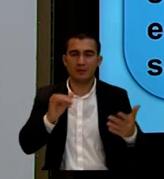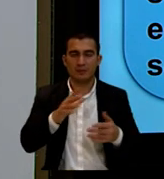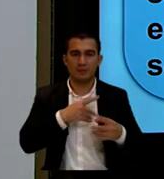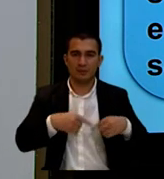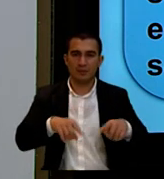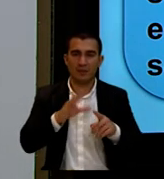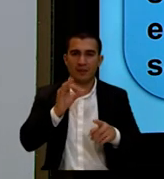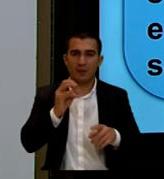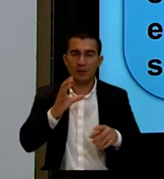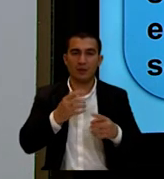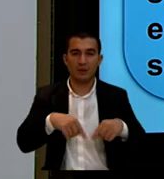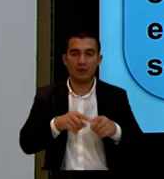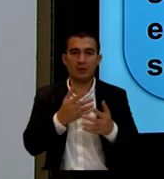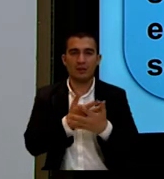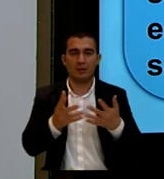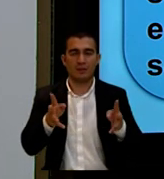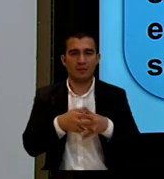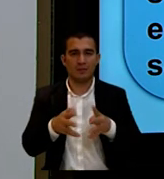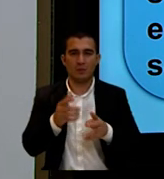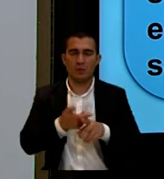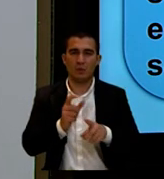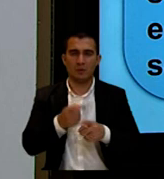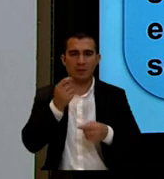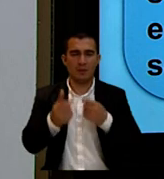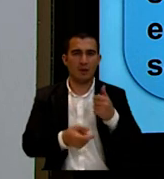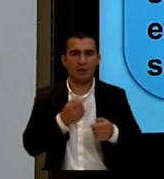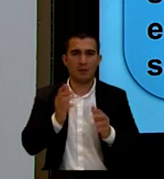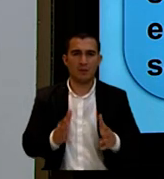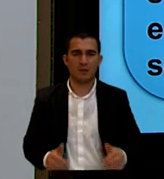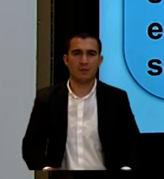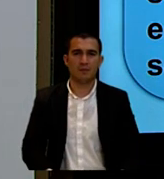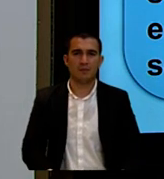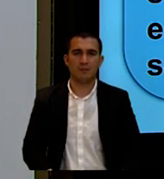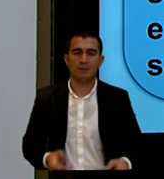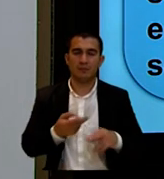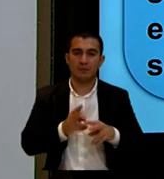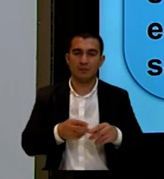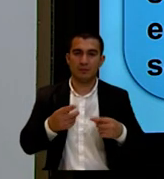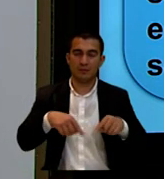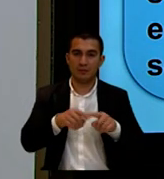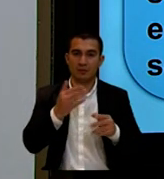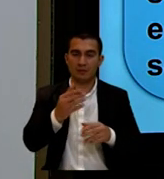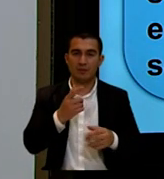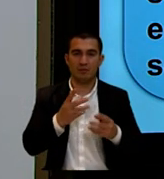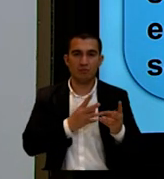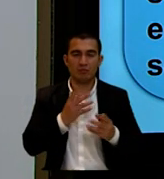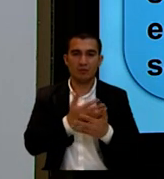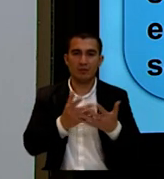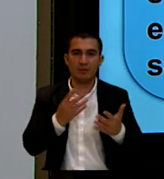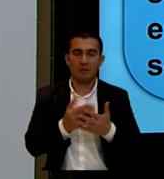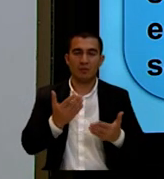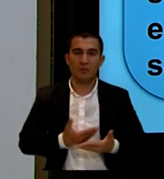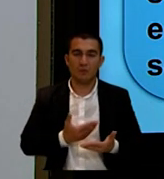uchun moddalar almashinuvida kam energiya hosil bo'ladi. Bu energiya hayvonning